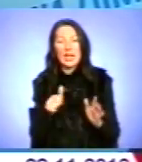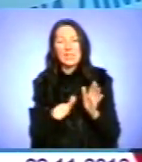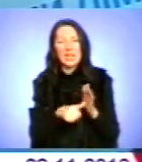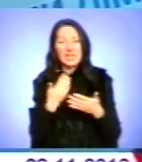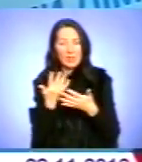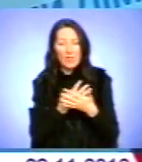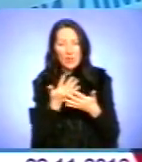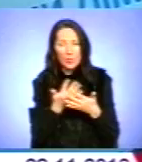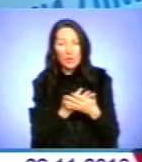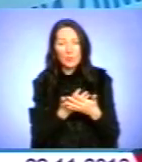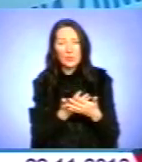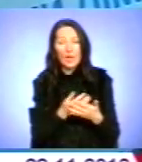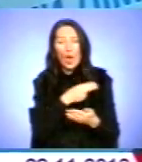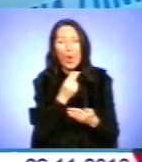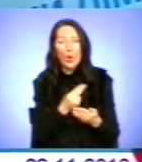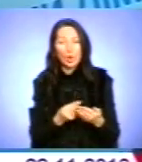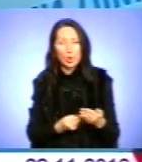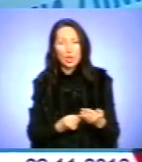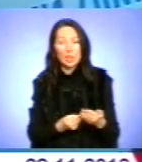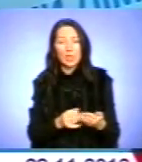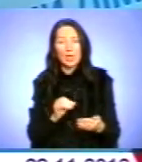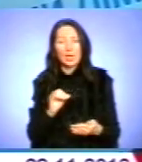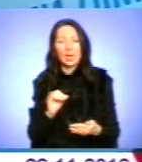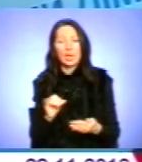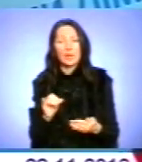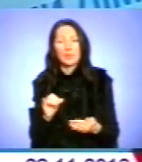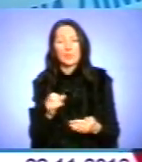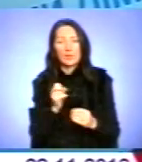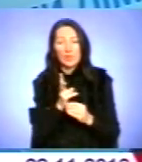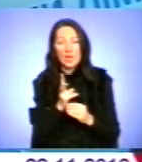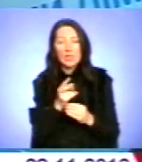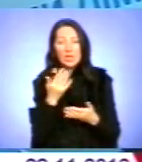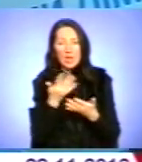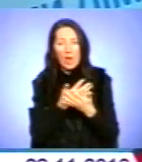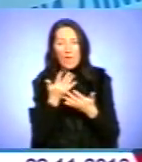фільмів художніх і 12